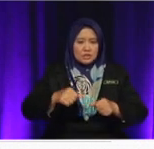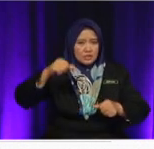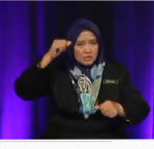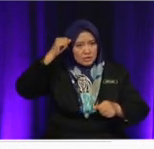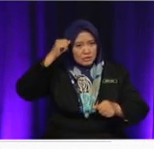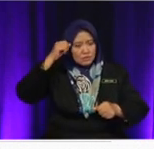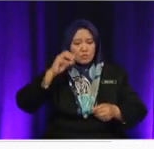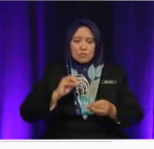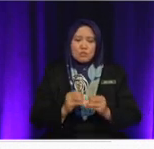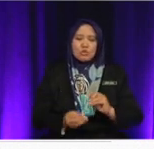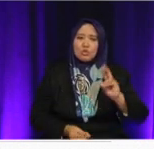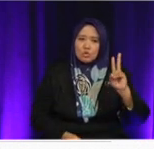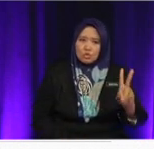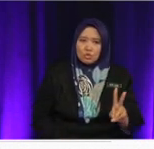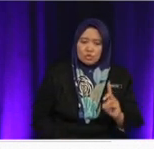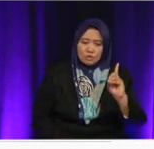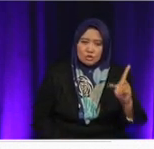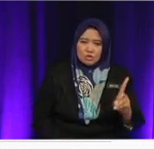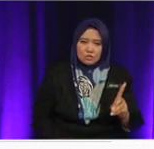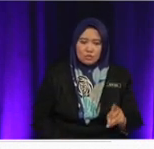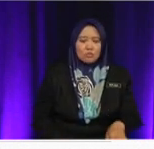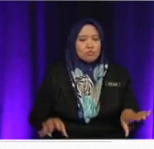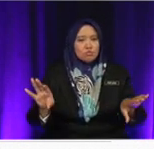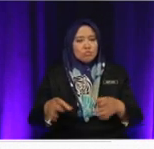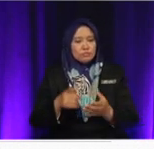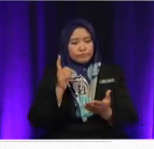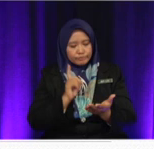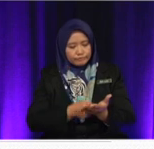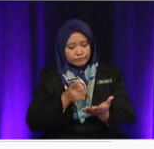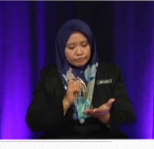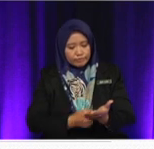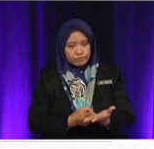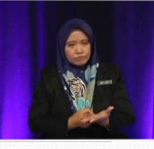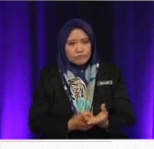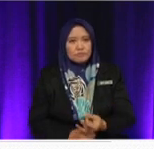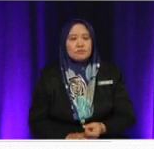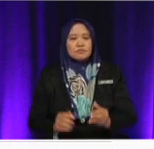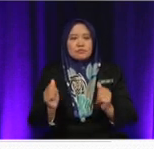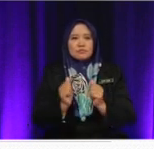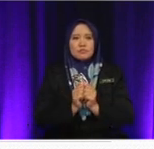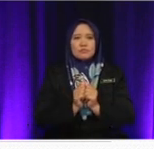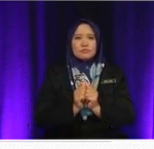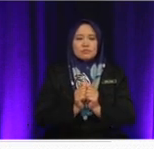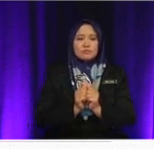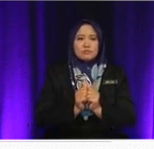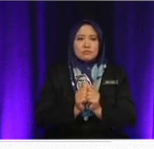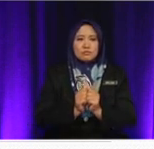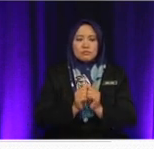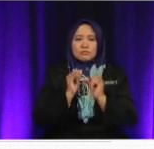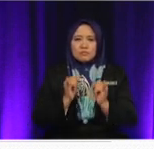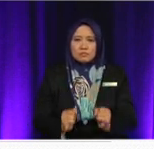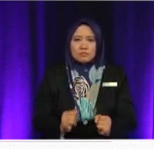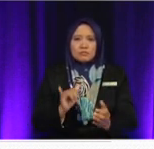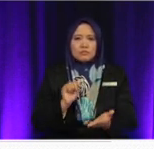perbincangan. Itu secara umum untuk kita ingat apa step ataupun perkara penting dalam kita nak menyelesaikan